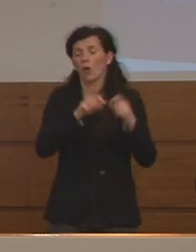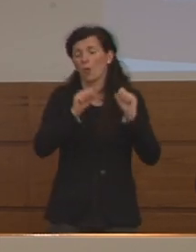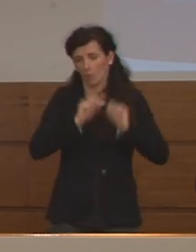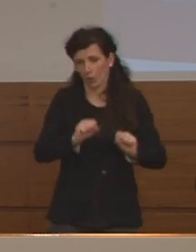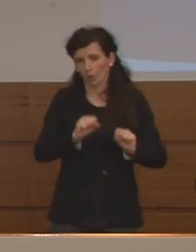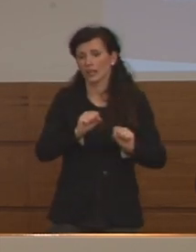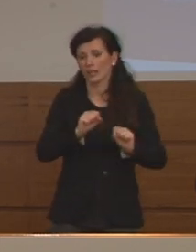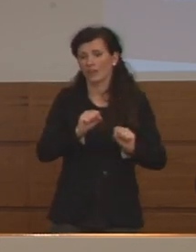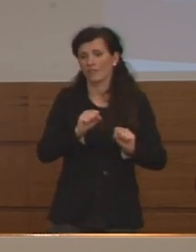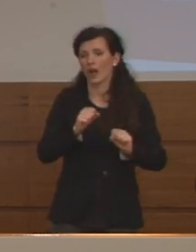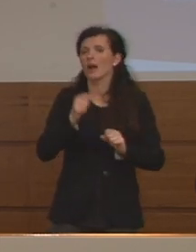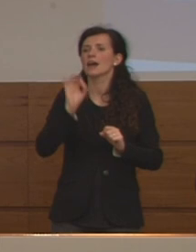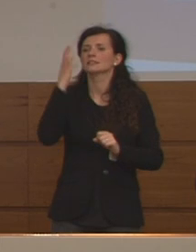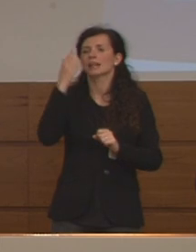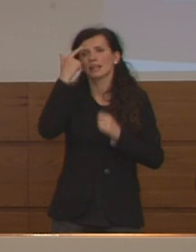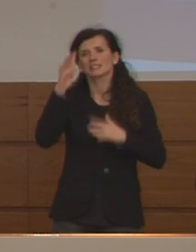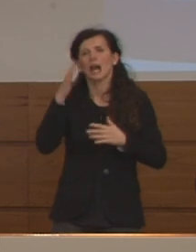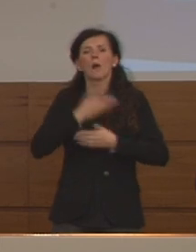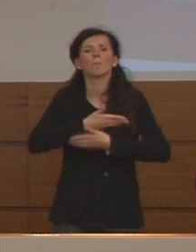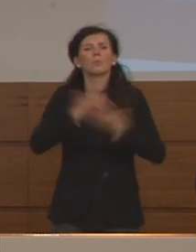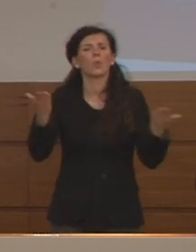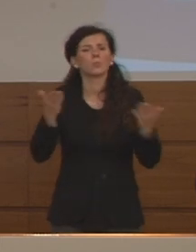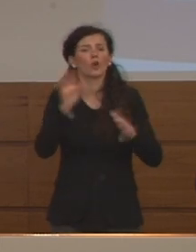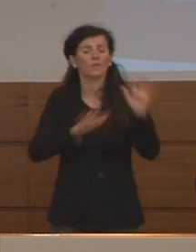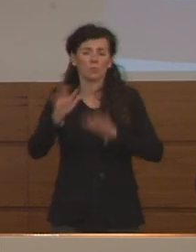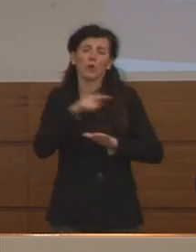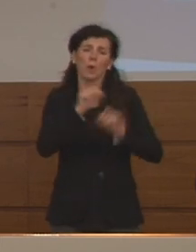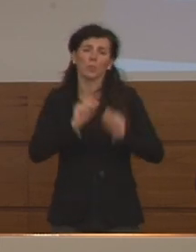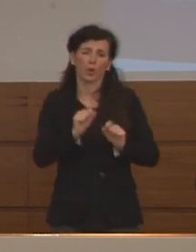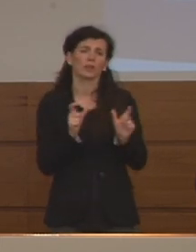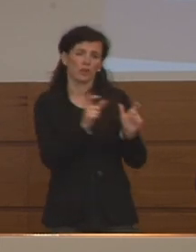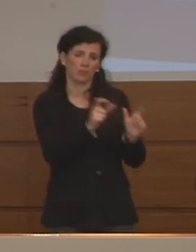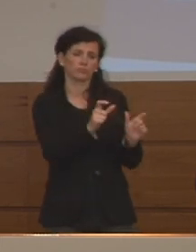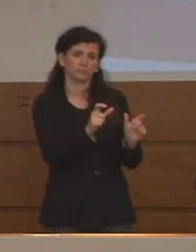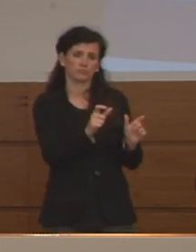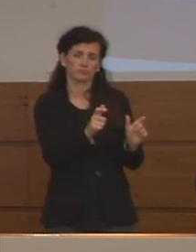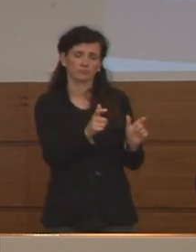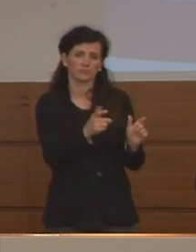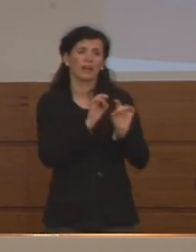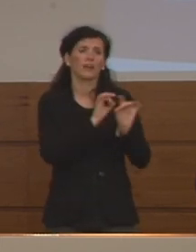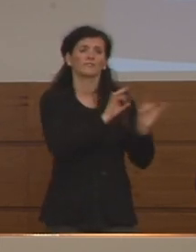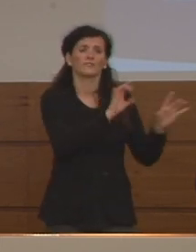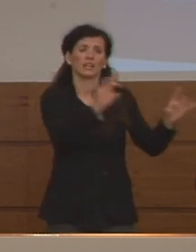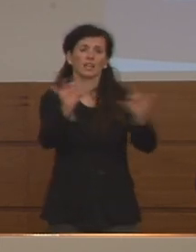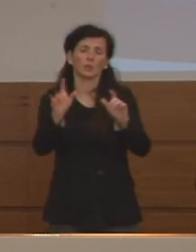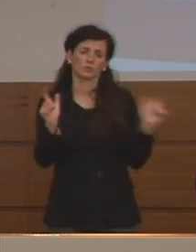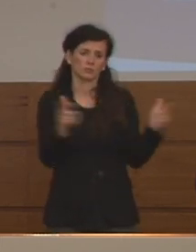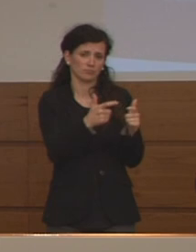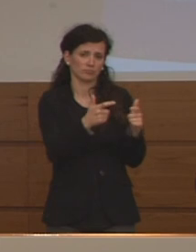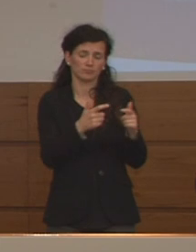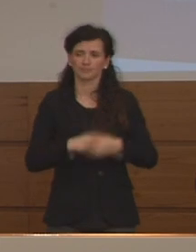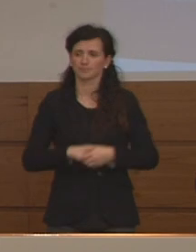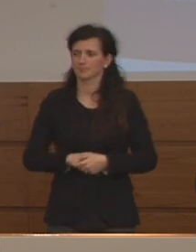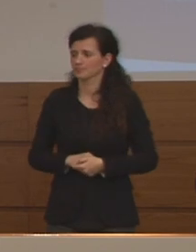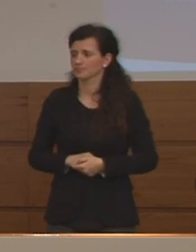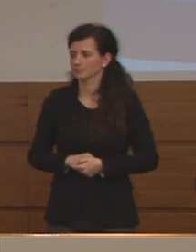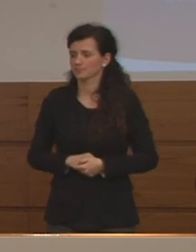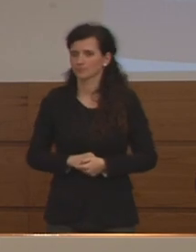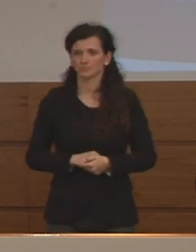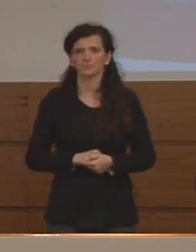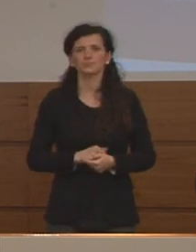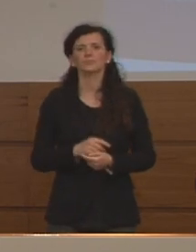pubblicamente magari sarebbe stato fermato e per evitato anche la diffusione del virus del contagio up e razze su